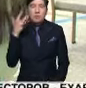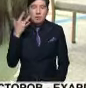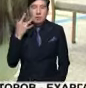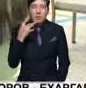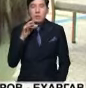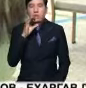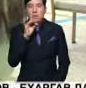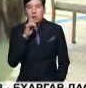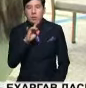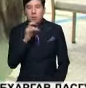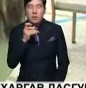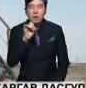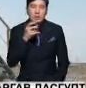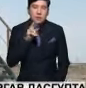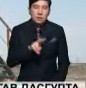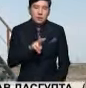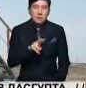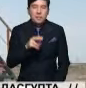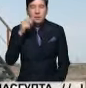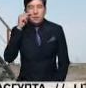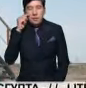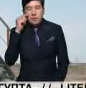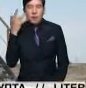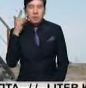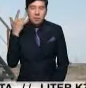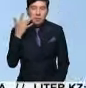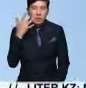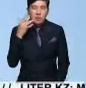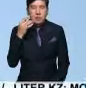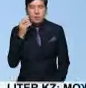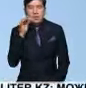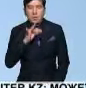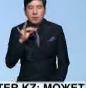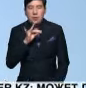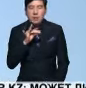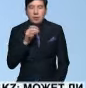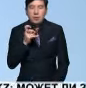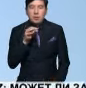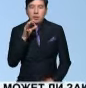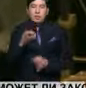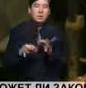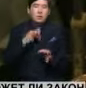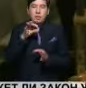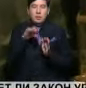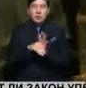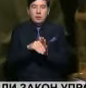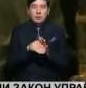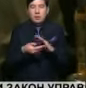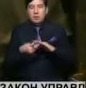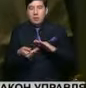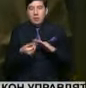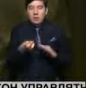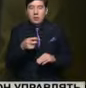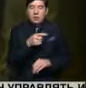Юго-Восточной Азии. К примеру, партнеров из Китая и Америки интересует нефтегазовая отрасль, а бизнесмены из европейских стран видят привлекательность в